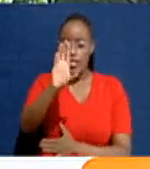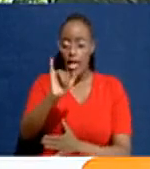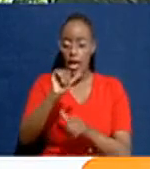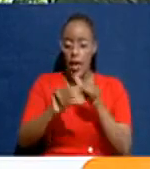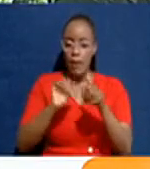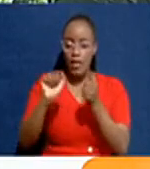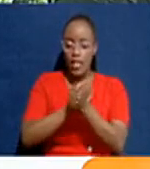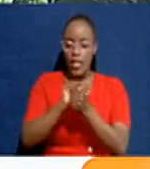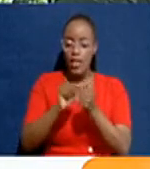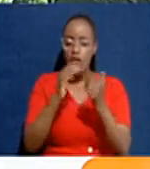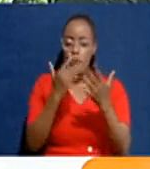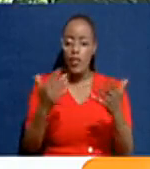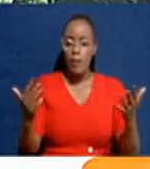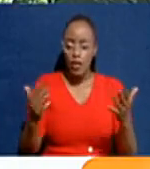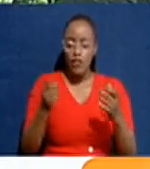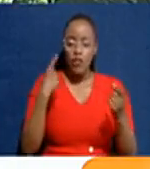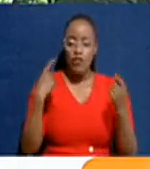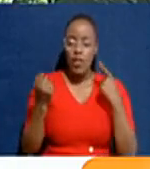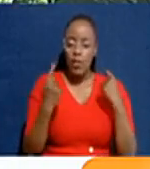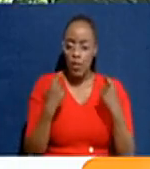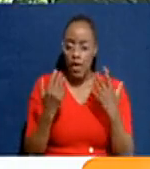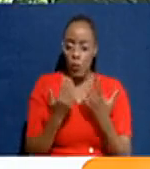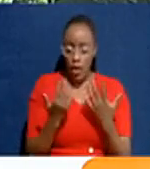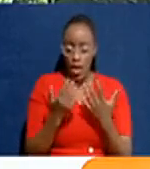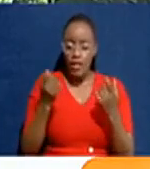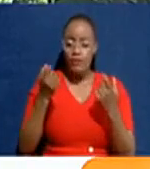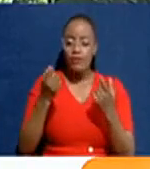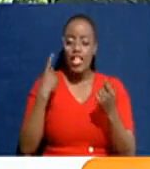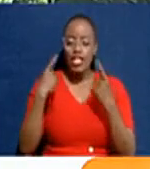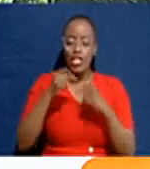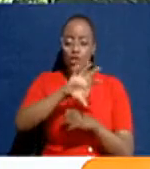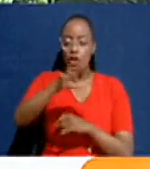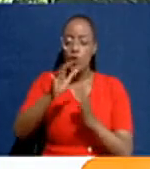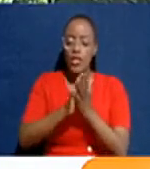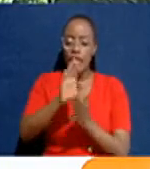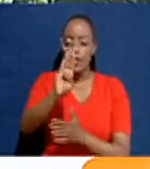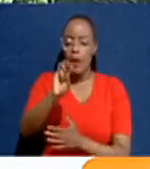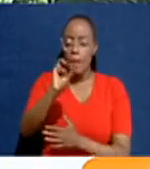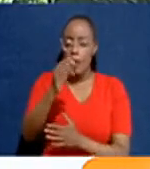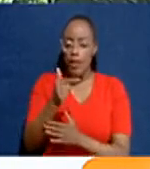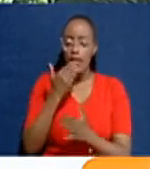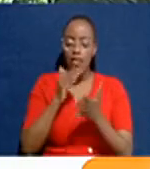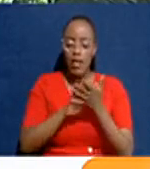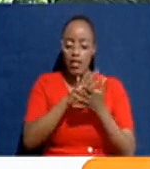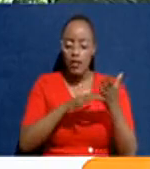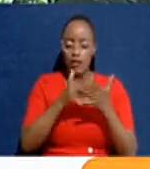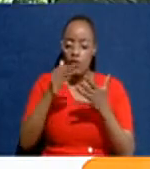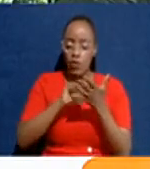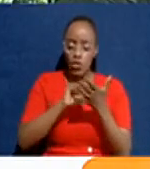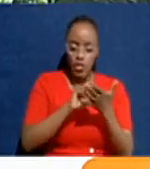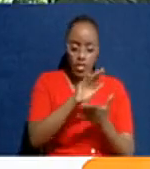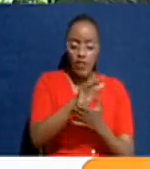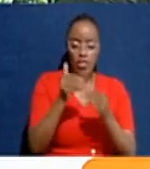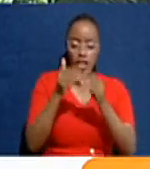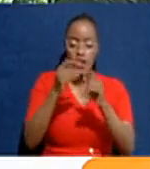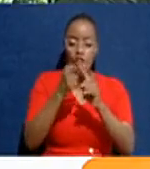kuhusu uharibifu wa mali katika mashamba ya majani chai kwenye katika kaunti za Kericho na Bomet. Katika barua walizotumiwa, viongozi